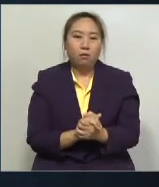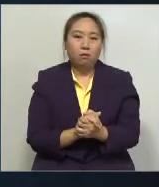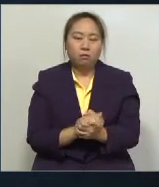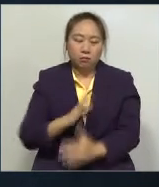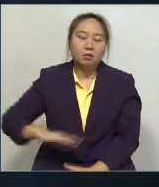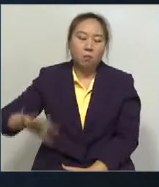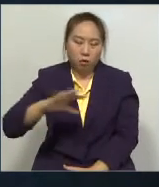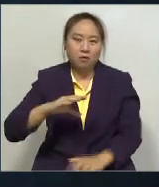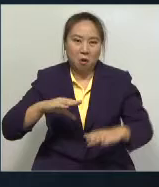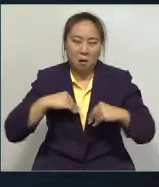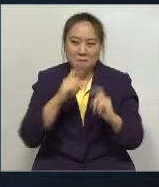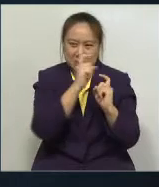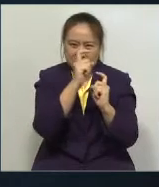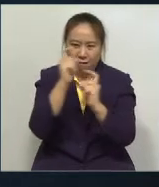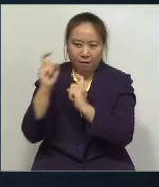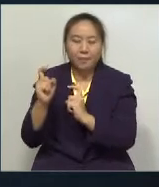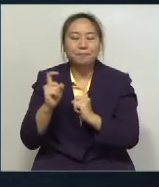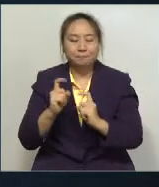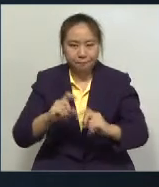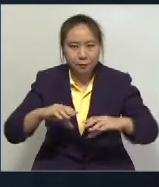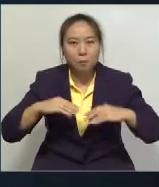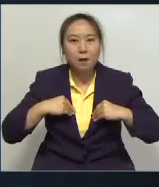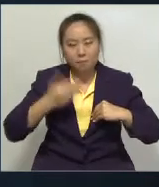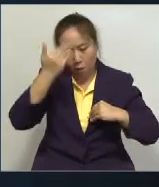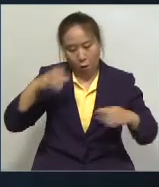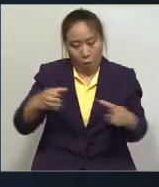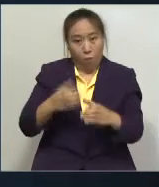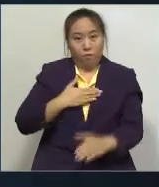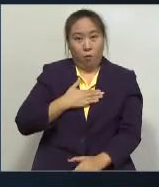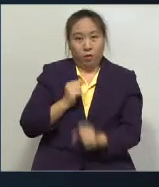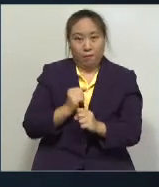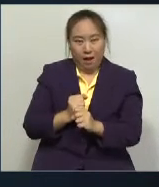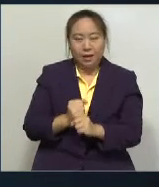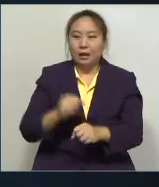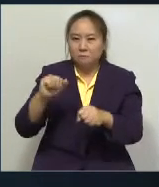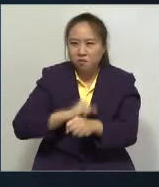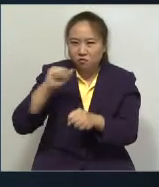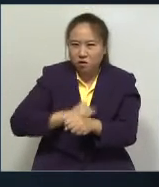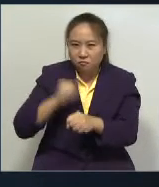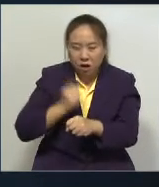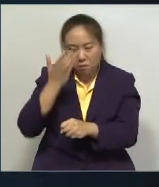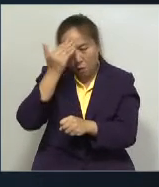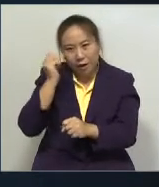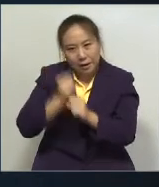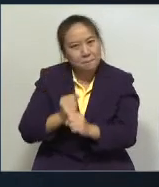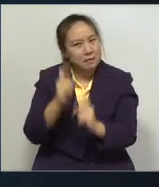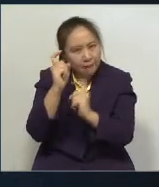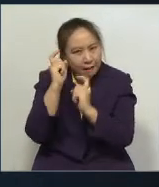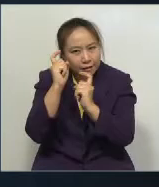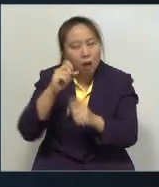ความเสี่ยงนะครับเพราะว่าหน่วยเราถูกฝึกมาเพื่อรับภารกิจเสี่ยงอยู่แล้วในเรื่องของความสูญ